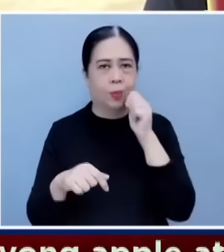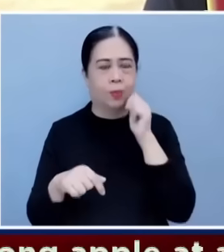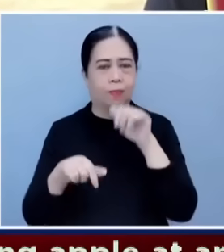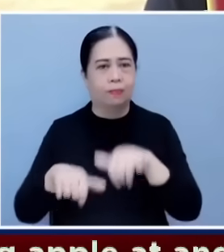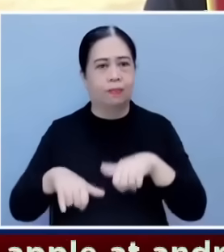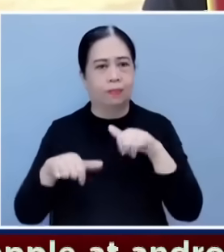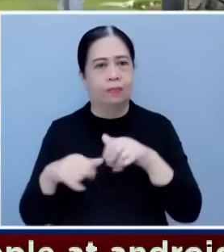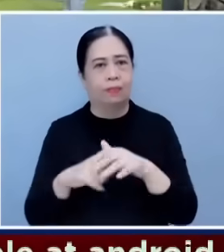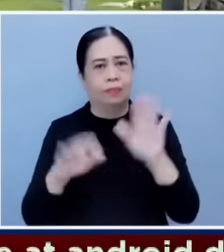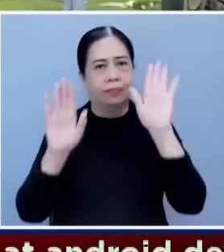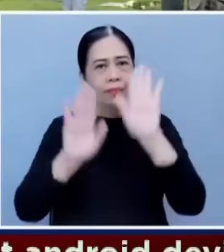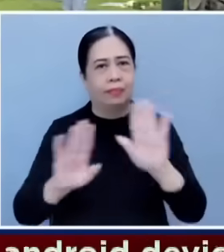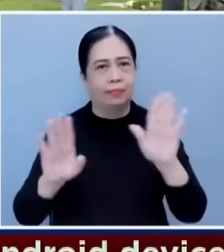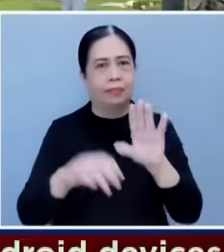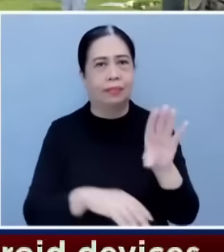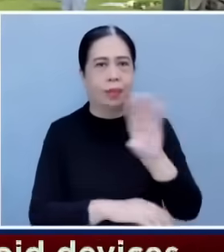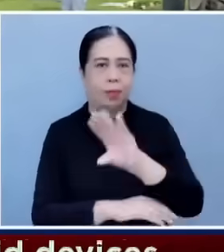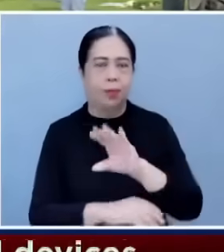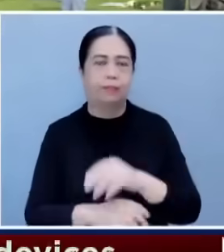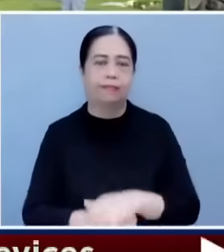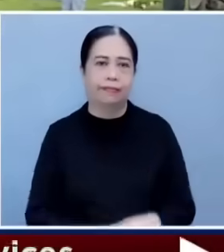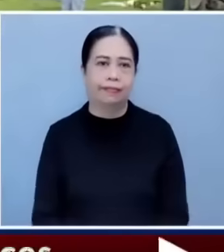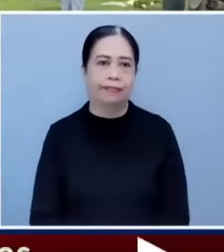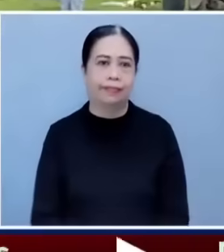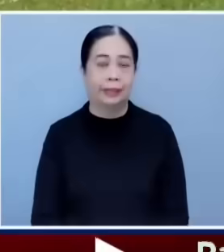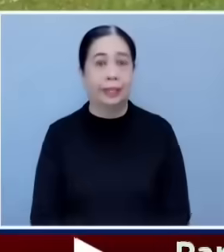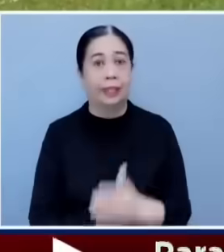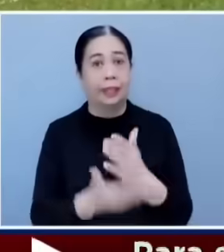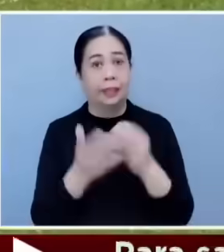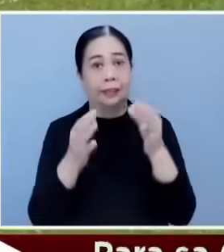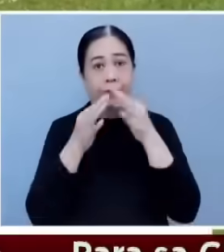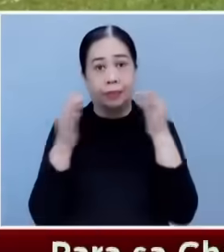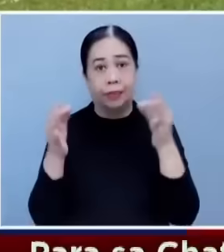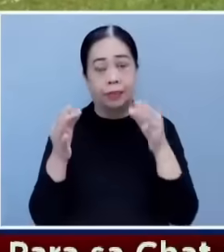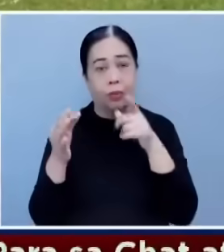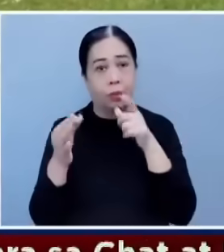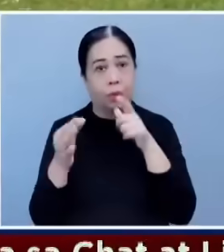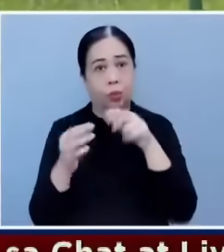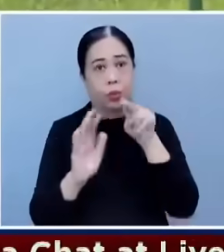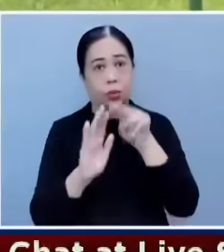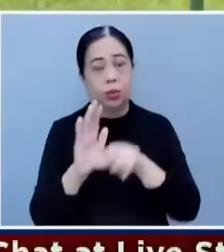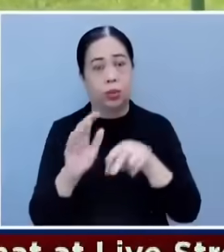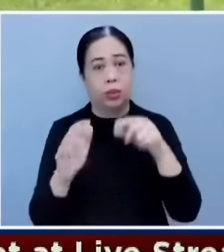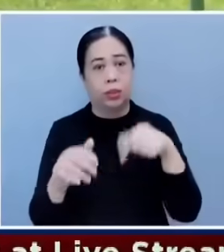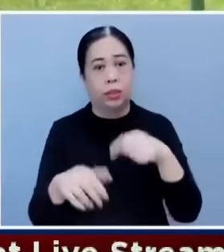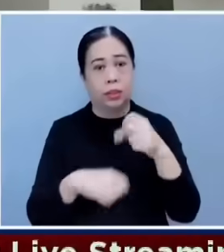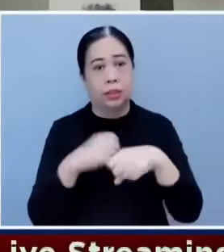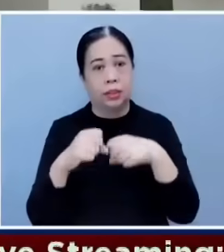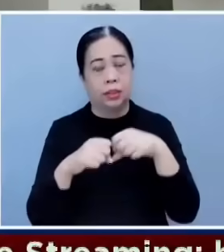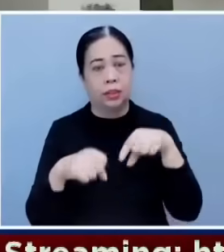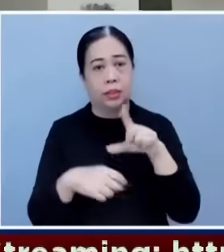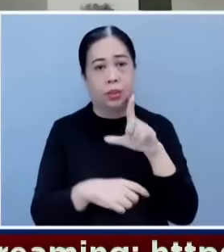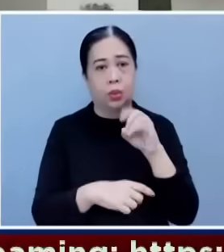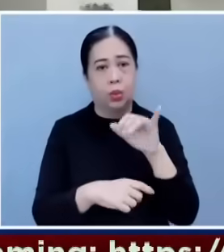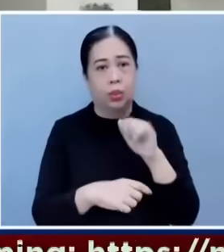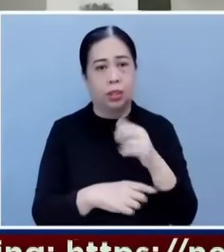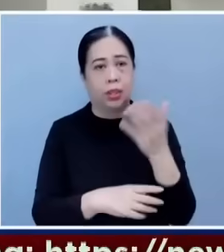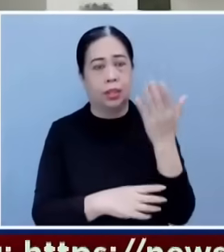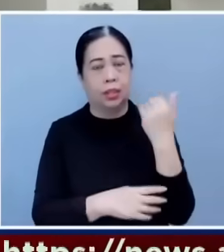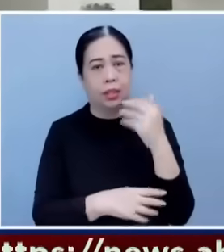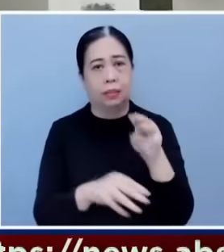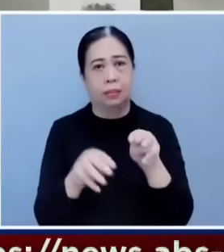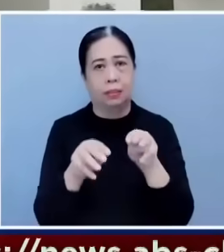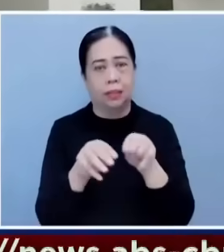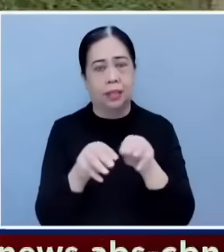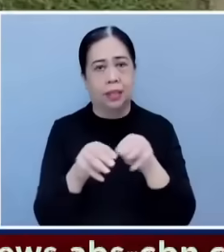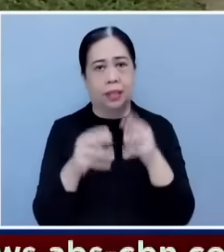araw na linggo yung hapon. Ilan sa mga kilalang personalidad na inilibing ngayong taon dito sa Loyola, sina dating Marikina Mayor